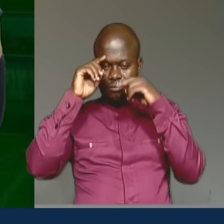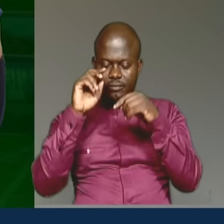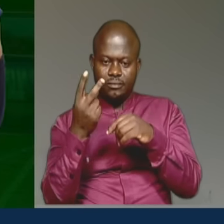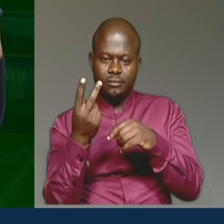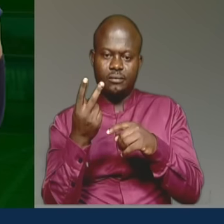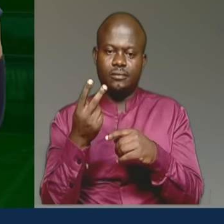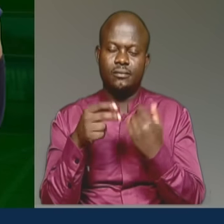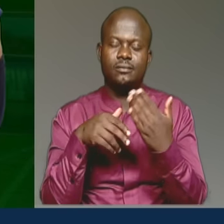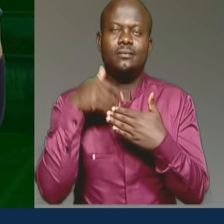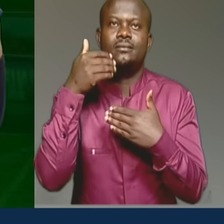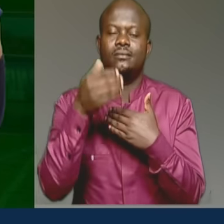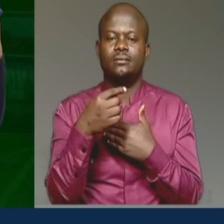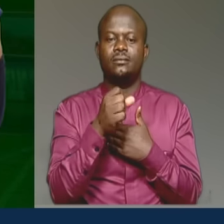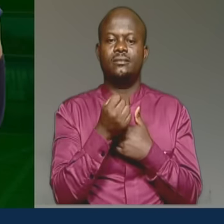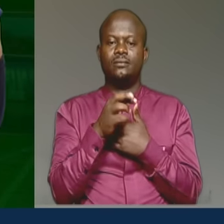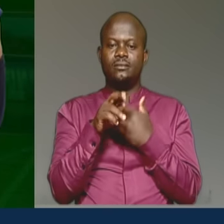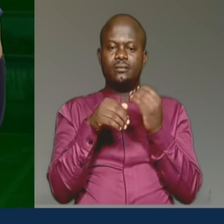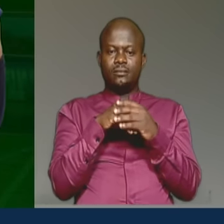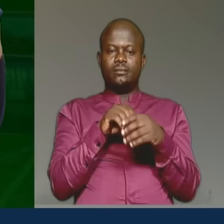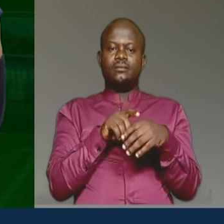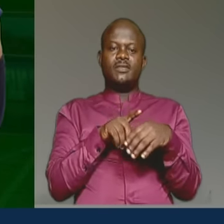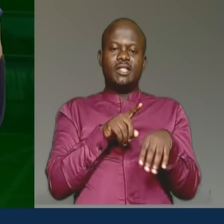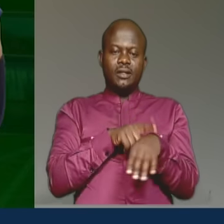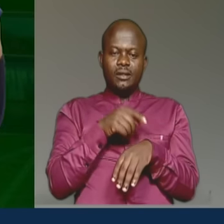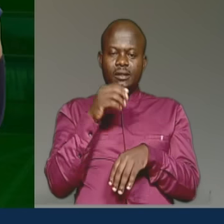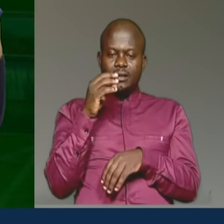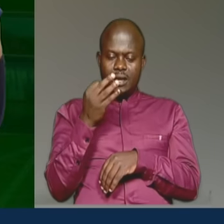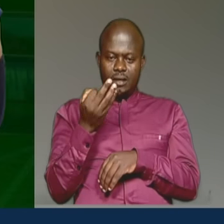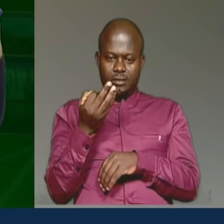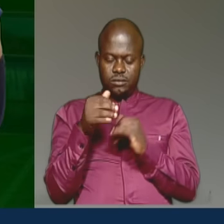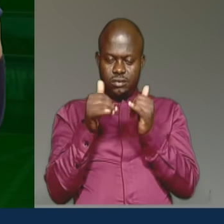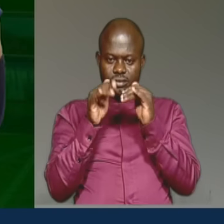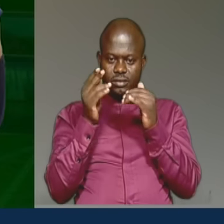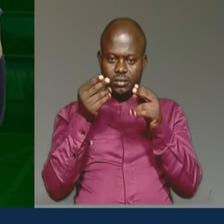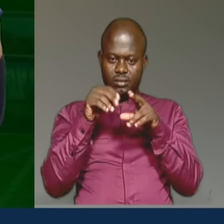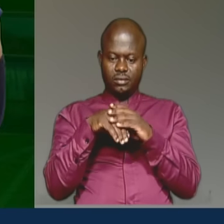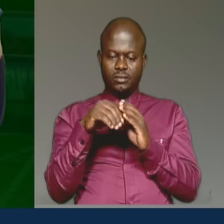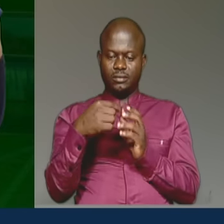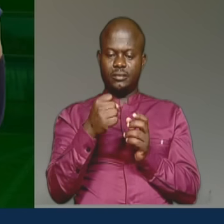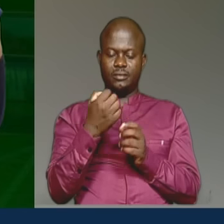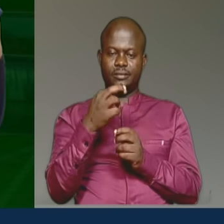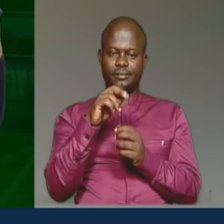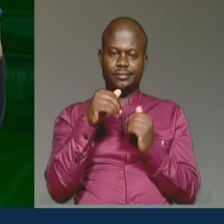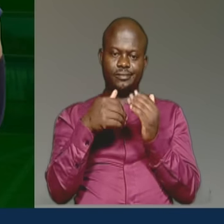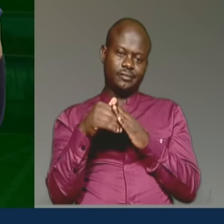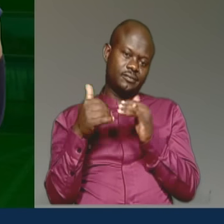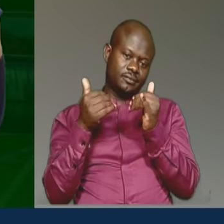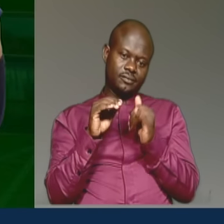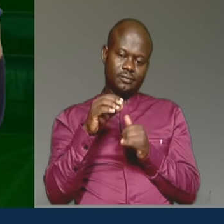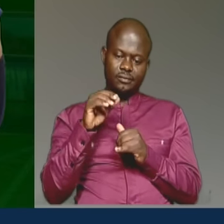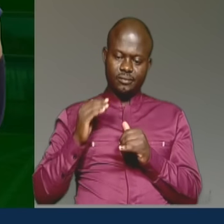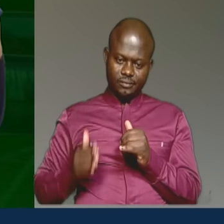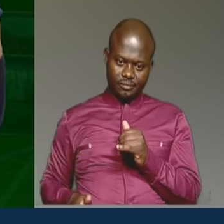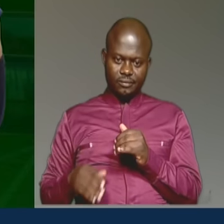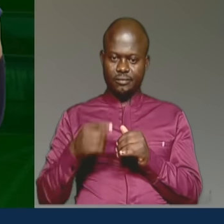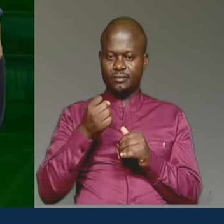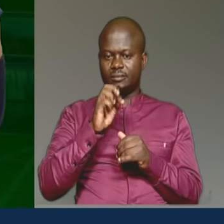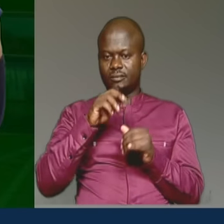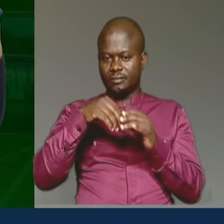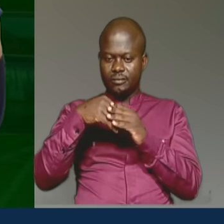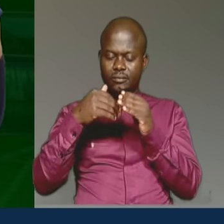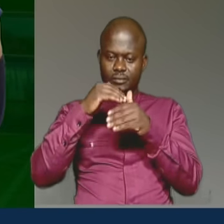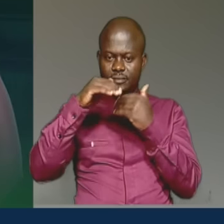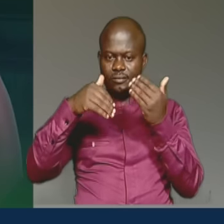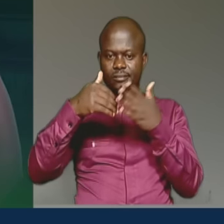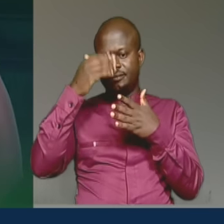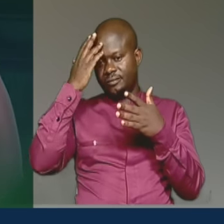kabiri hanyuma Gisagara ikaza ku mwanya wa gatatu ni imikino izabera mu karere ka Gisagara ubwo mu karere ka Huye Gisagara ndetse no hafi yaho cyane